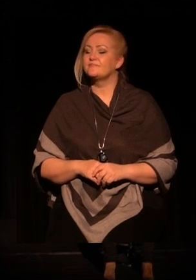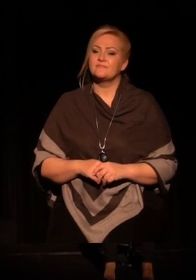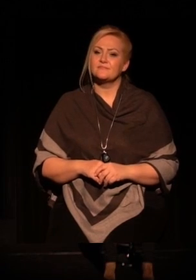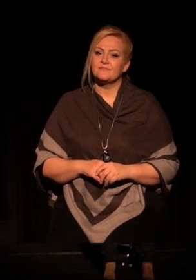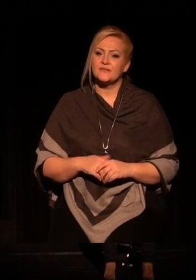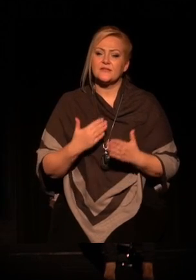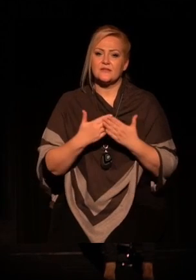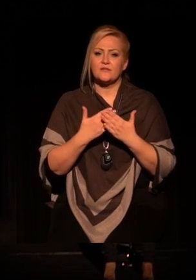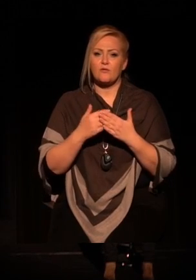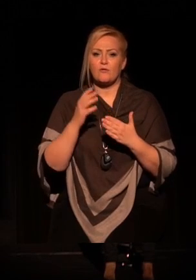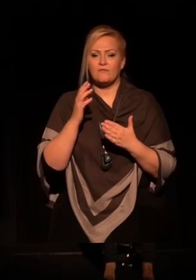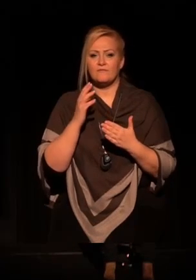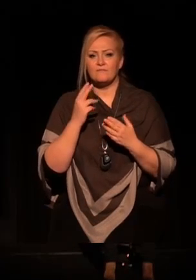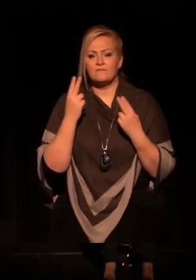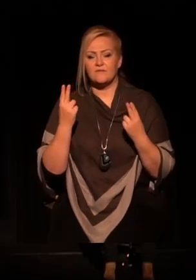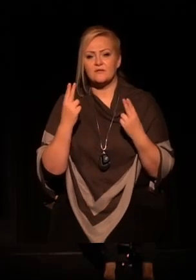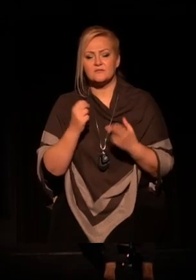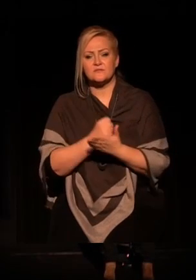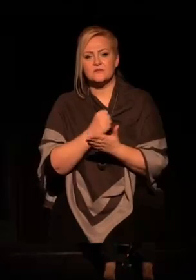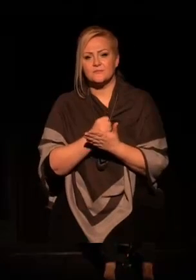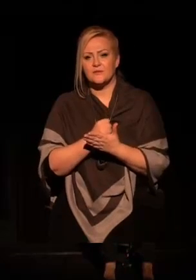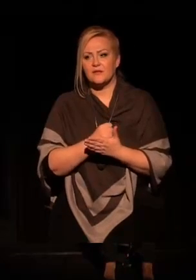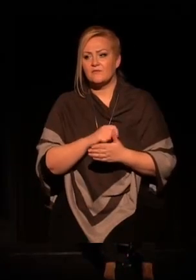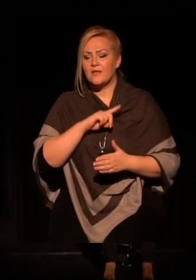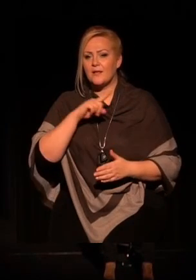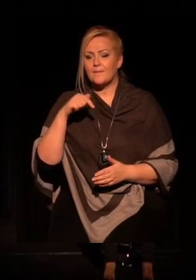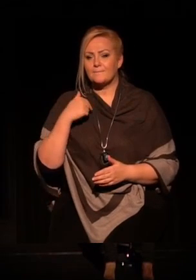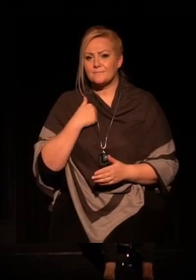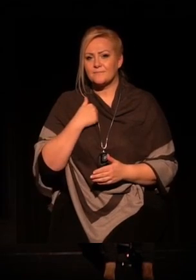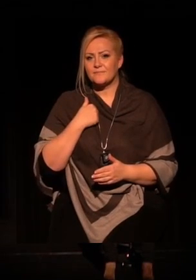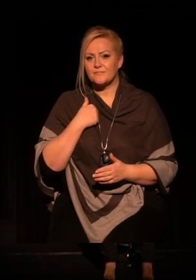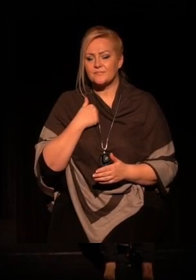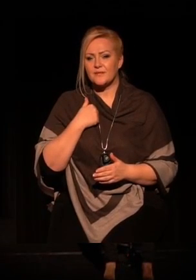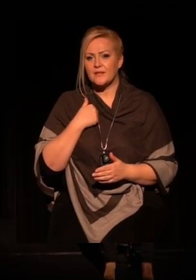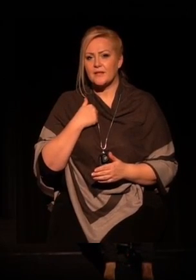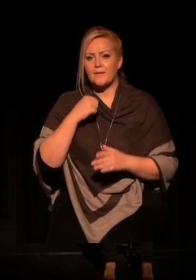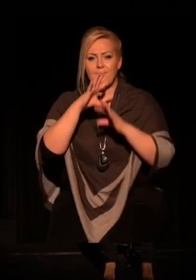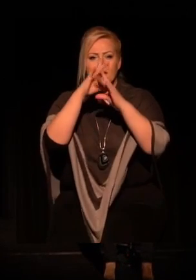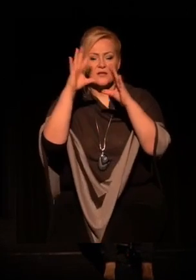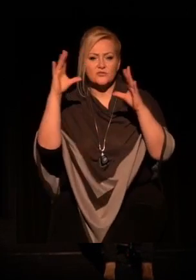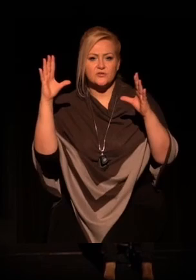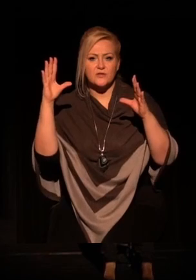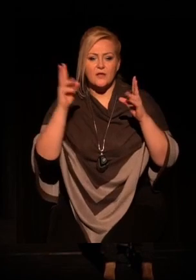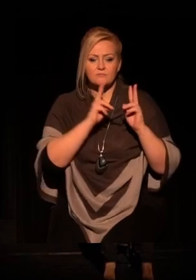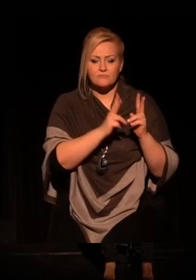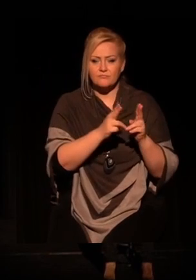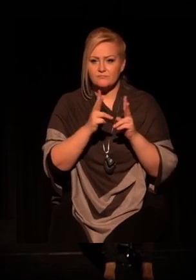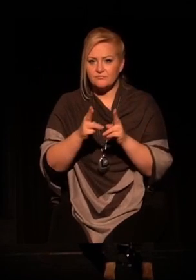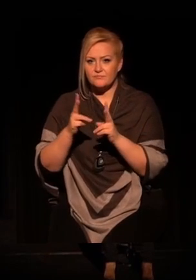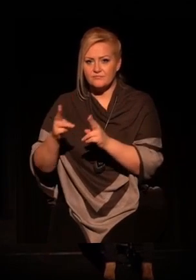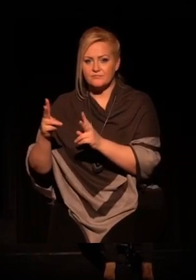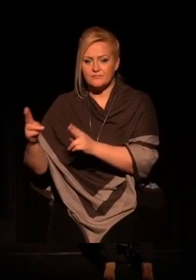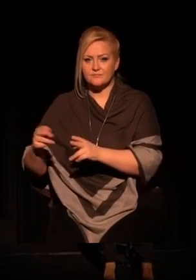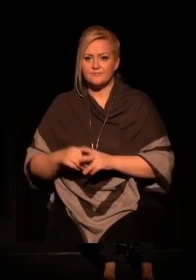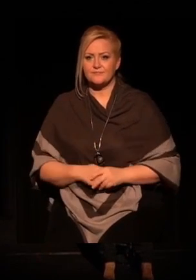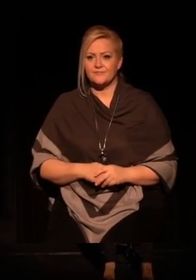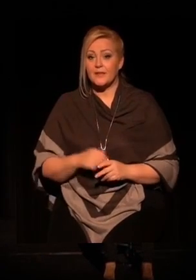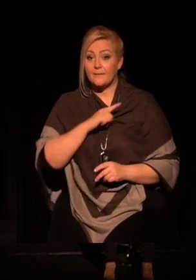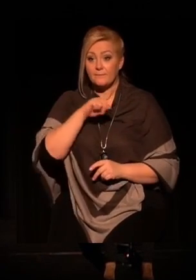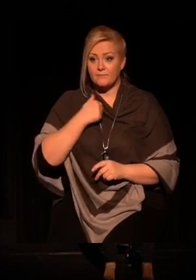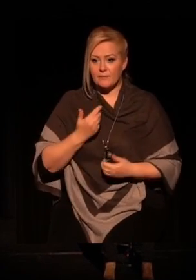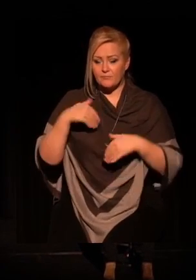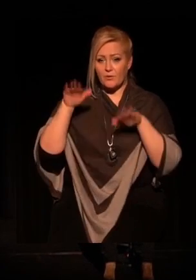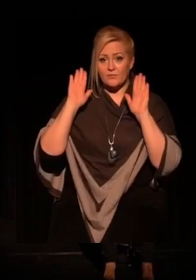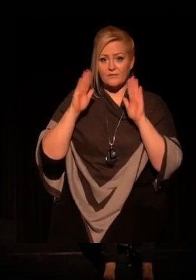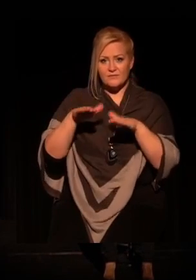to, żebyśmy mogli spełniać swoje marzenia. Etapujmy to wszystko, nie poddawajmy się,